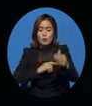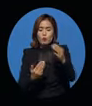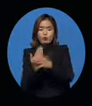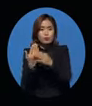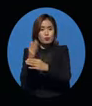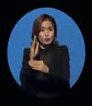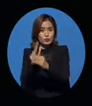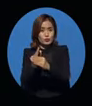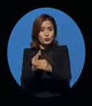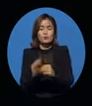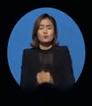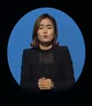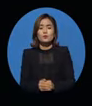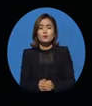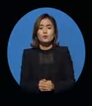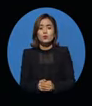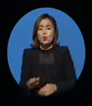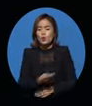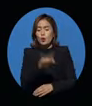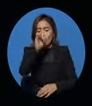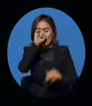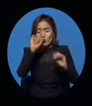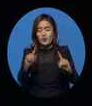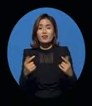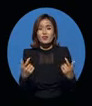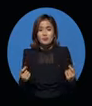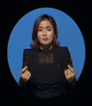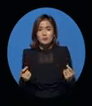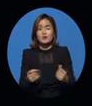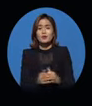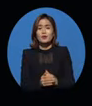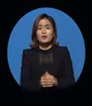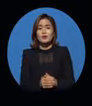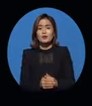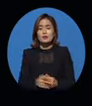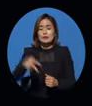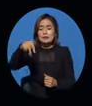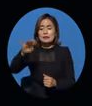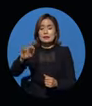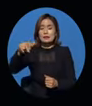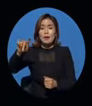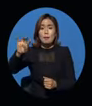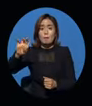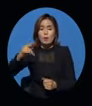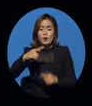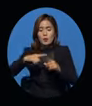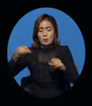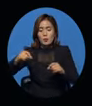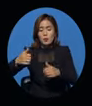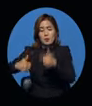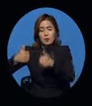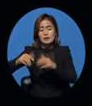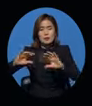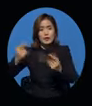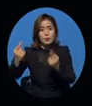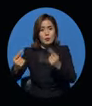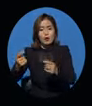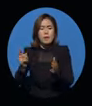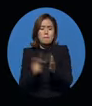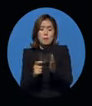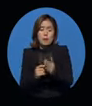있다 합니다 그래서 우리에게 기회입니다 엇인가 풀이나 일본 전쟁 국가보다 도 우리가 좀